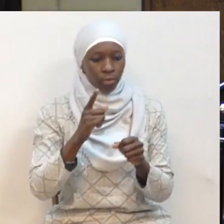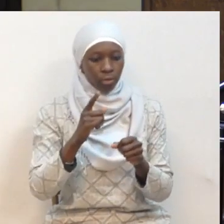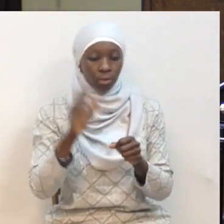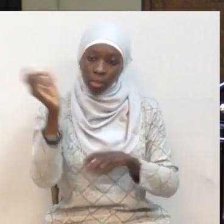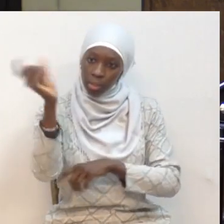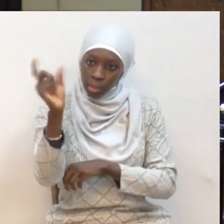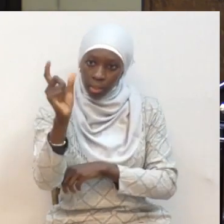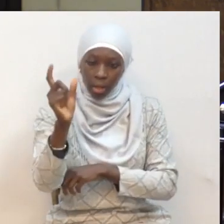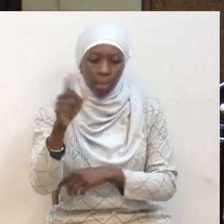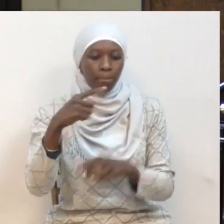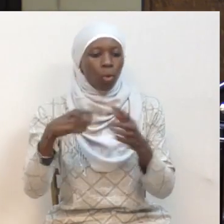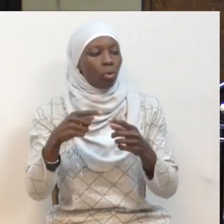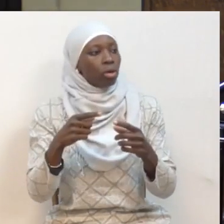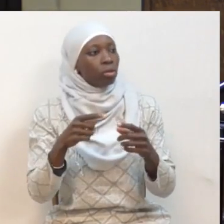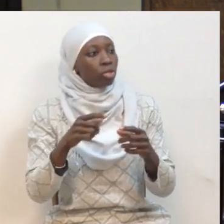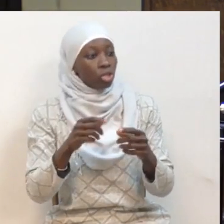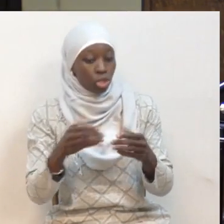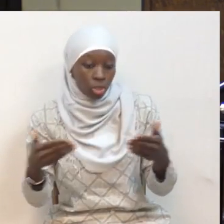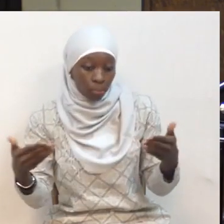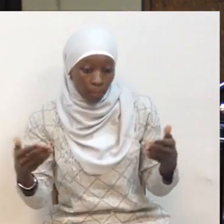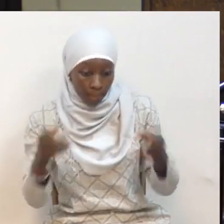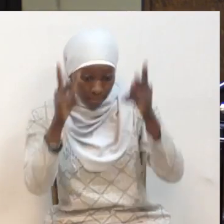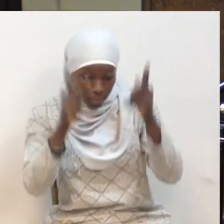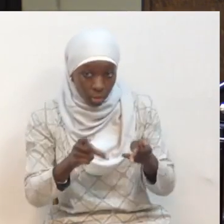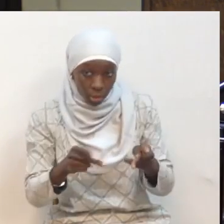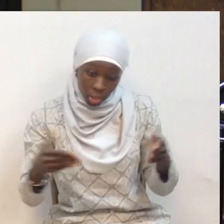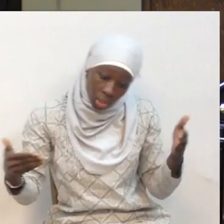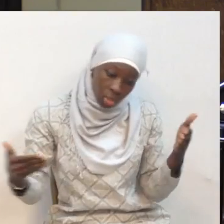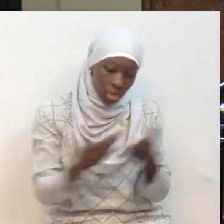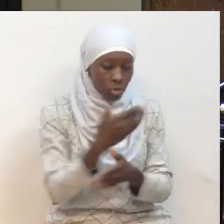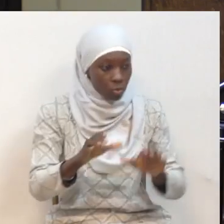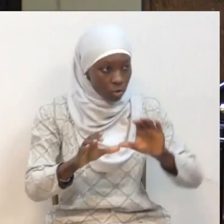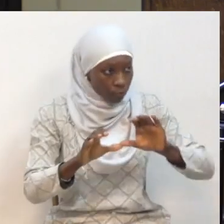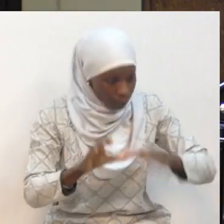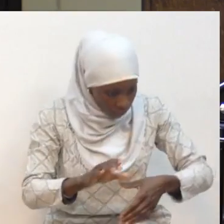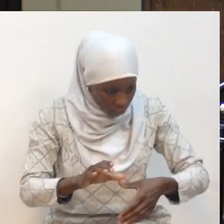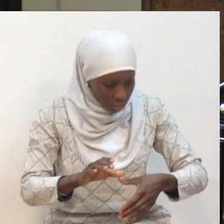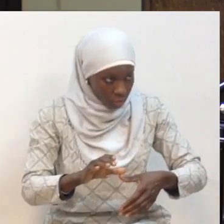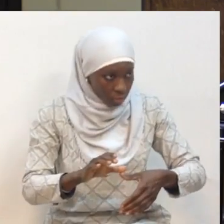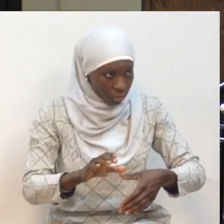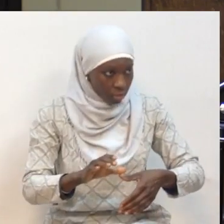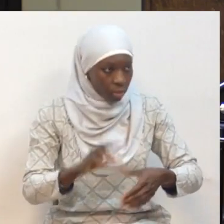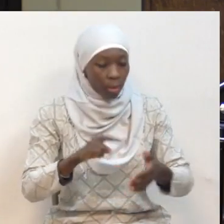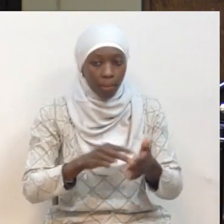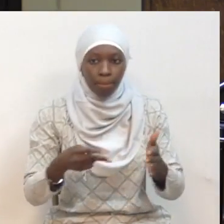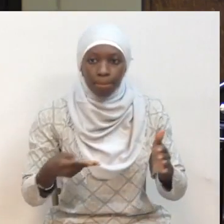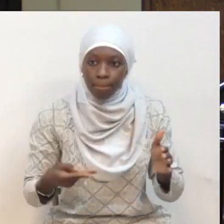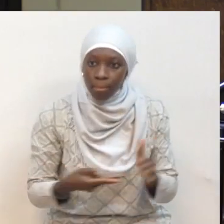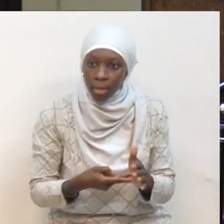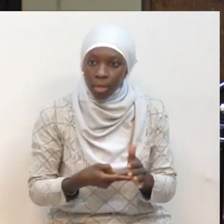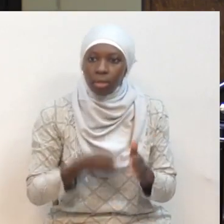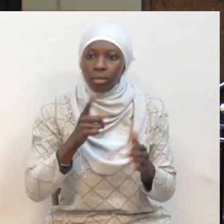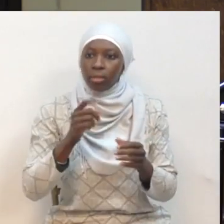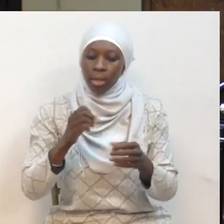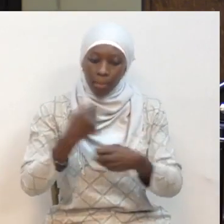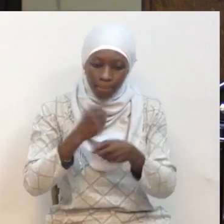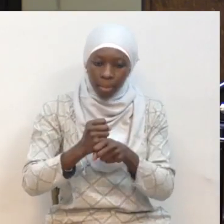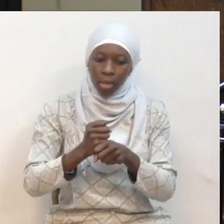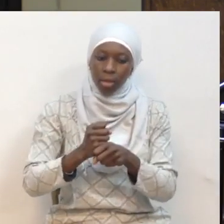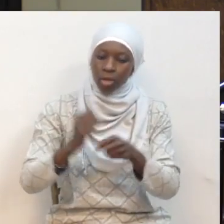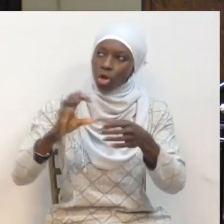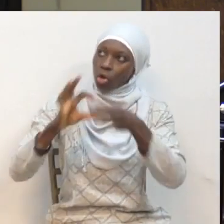gives the Prophet ﷺ the pledge of commitment to Allah, to the Quran, to his messenger, and to the community in